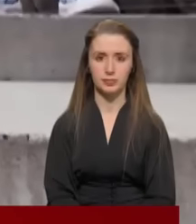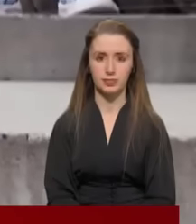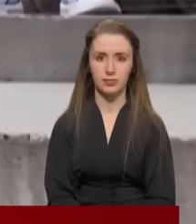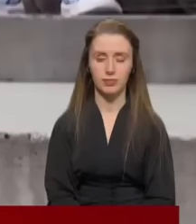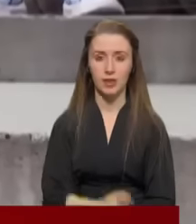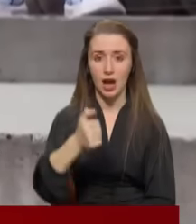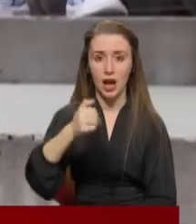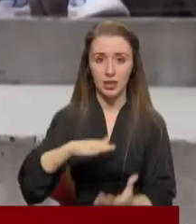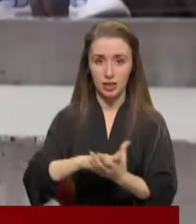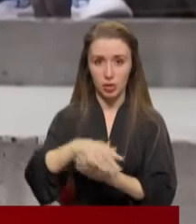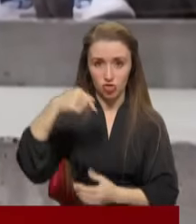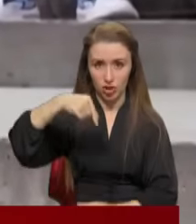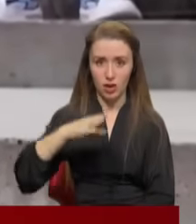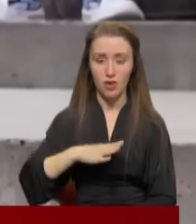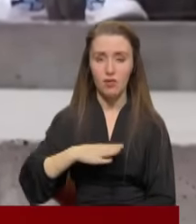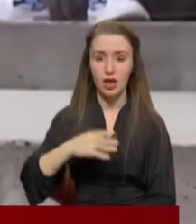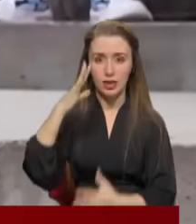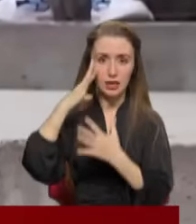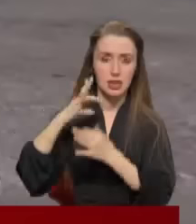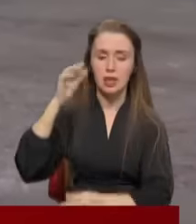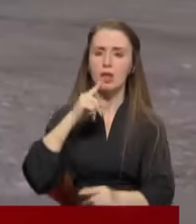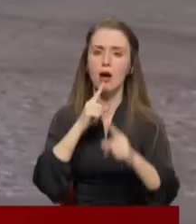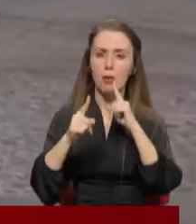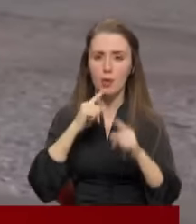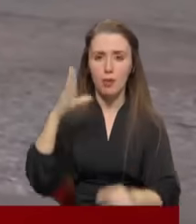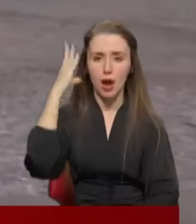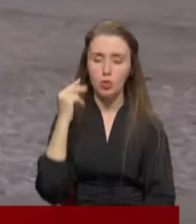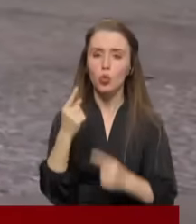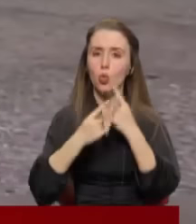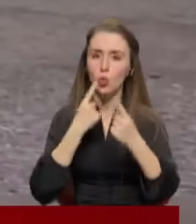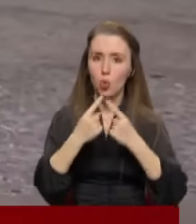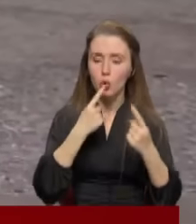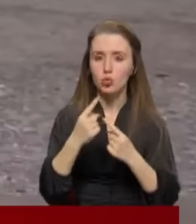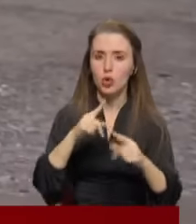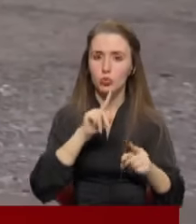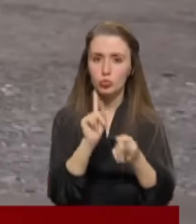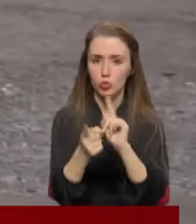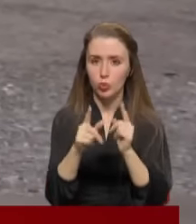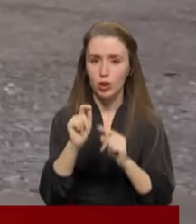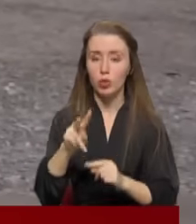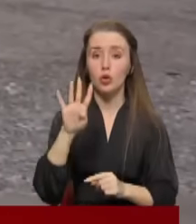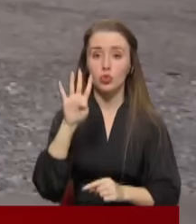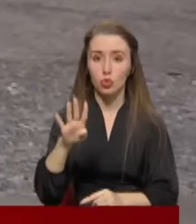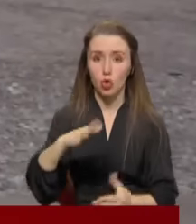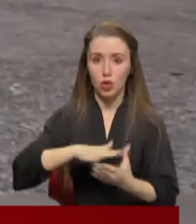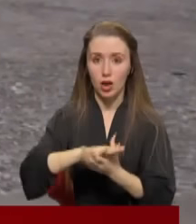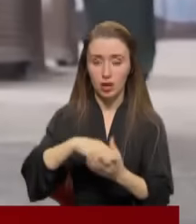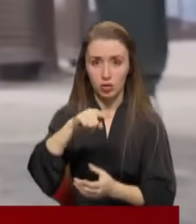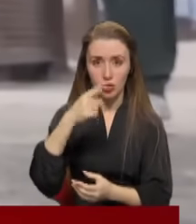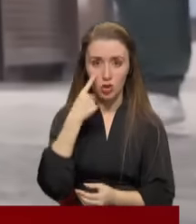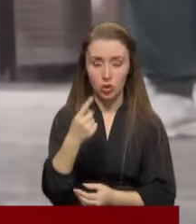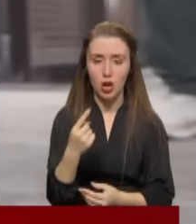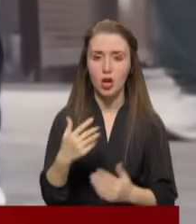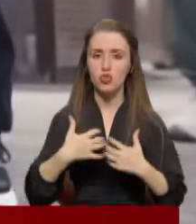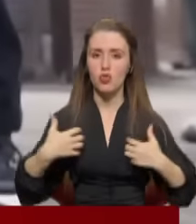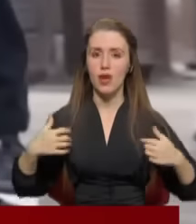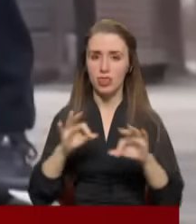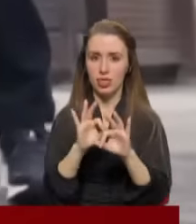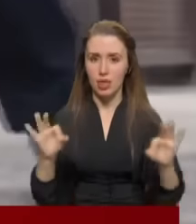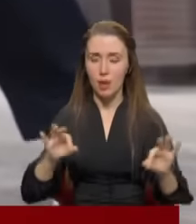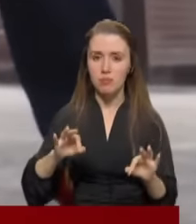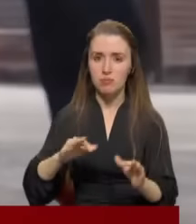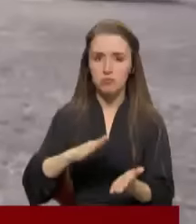6 bacağı sahip robot köpek insan talimatlarını anlıyor, konuşarak yol gösteriyor. 4 ayaklı robot köpeklere göre daha güvenli ve düz